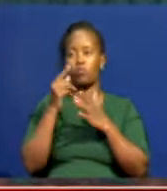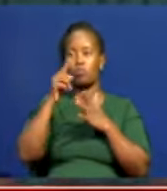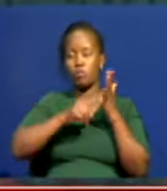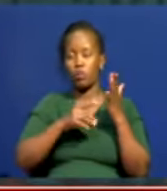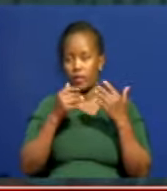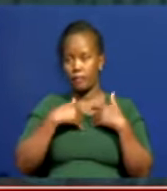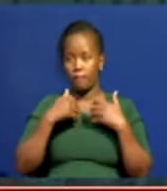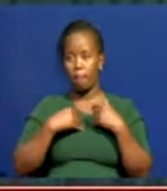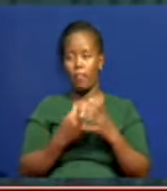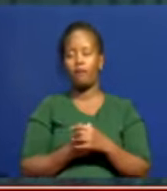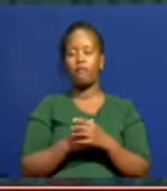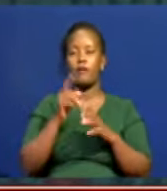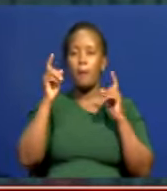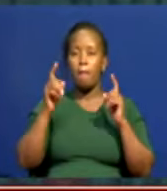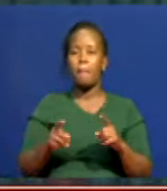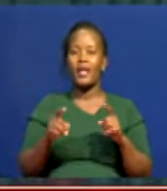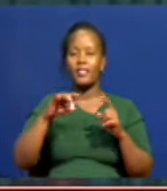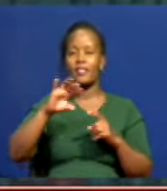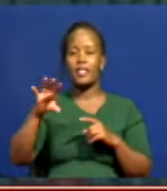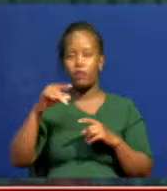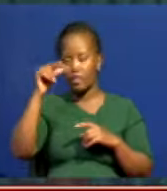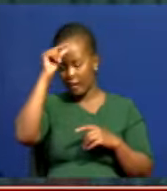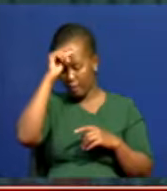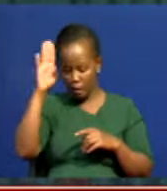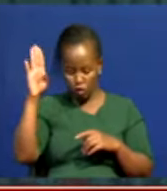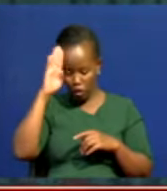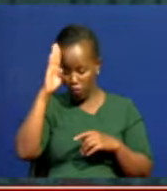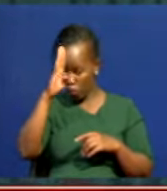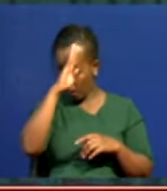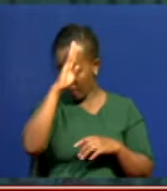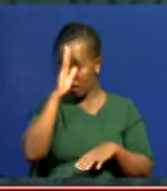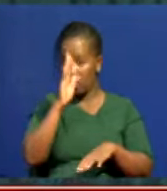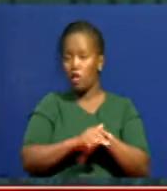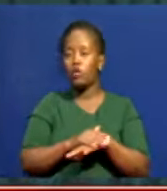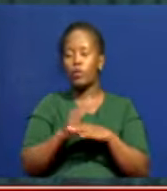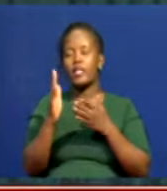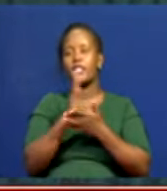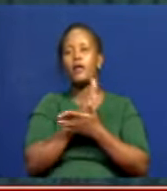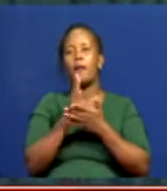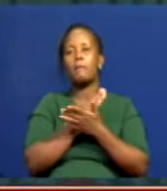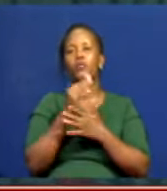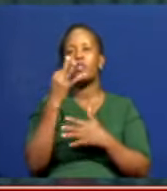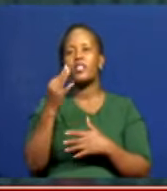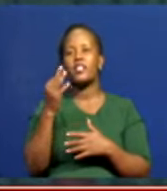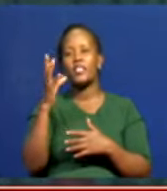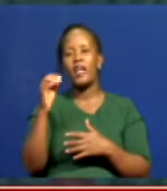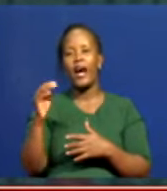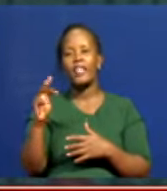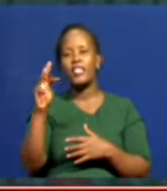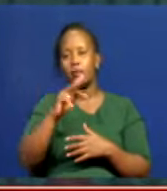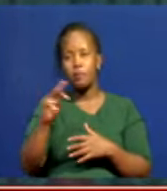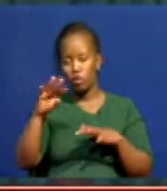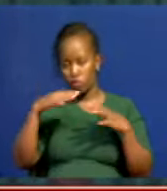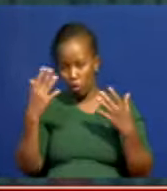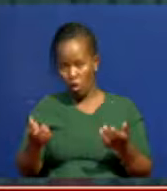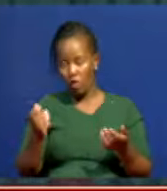Lazima county government ya Bungoma ipate kati ya $1,300,000 ama $1,500,000 kila